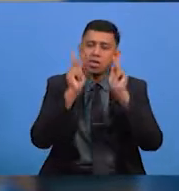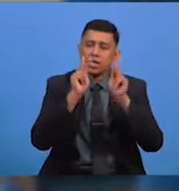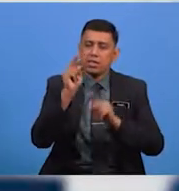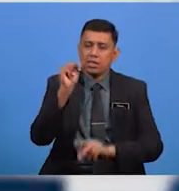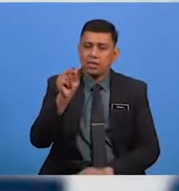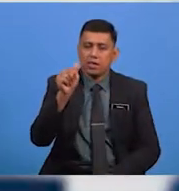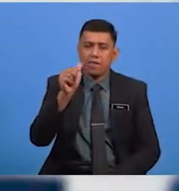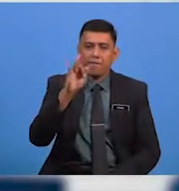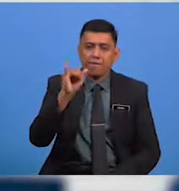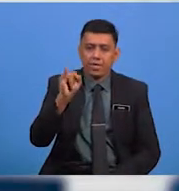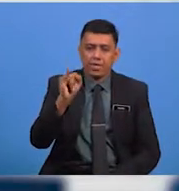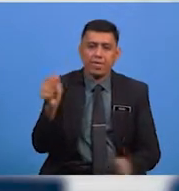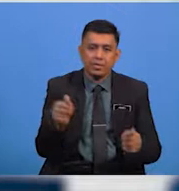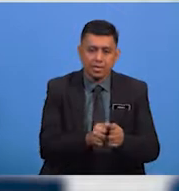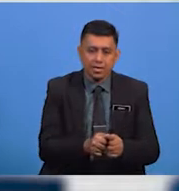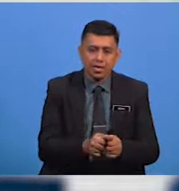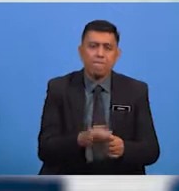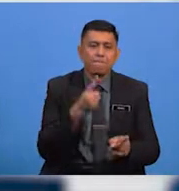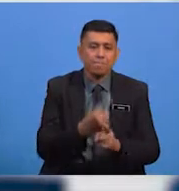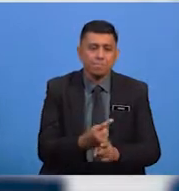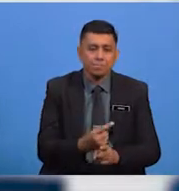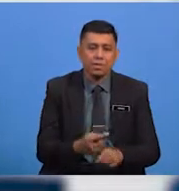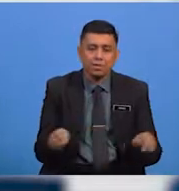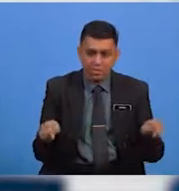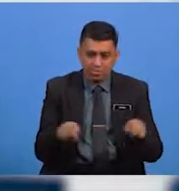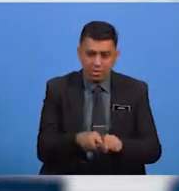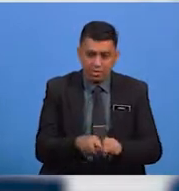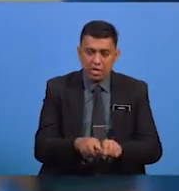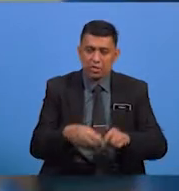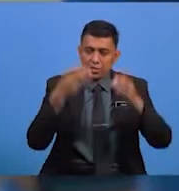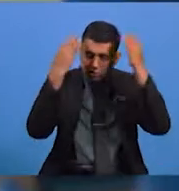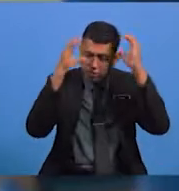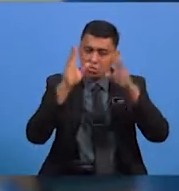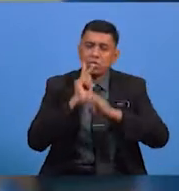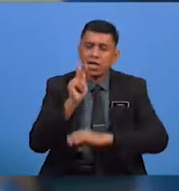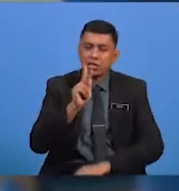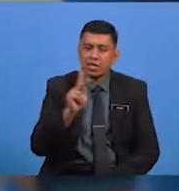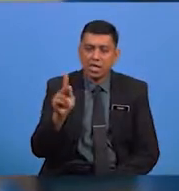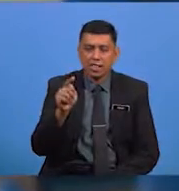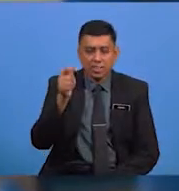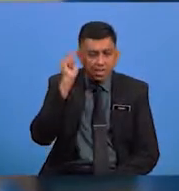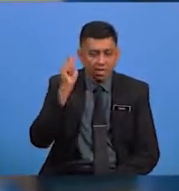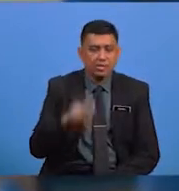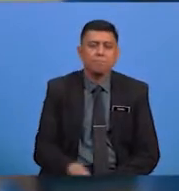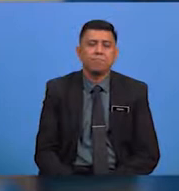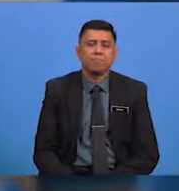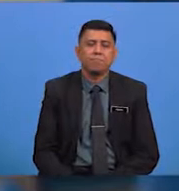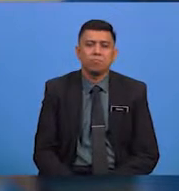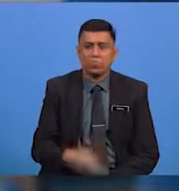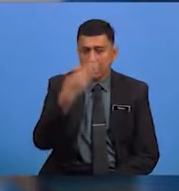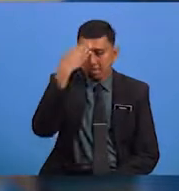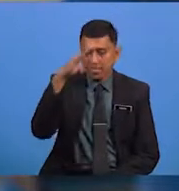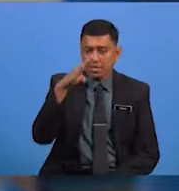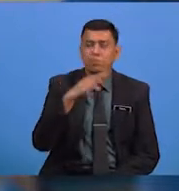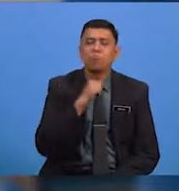betul. Seperti yang cikgu katakan tadi, penggunaan kata nafi bagi